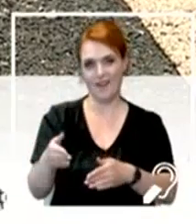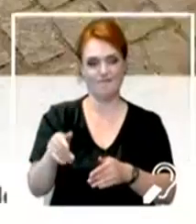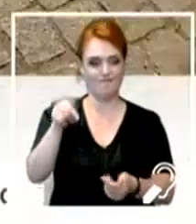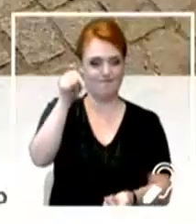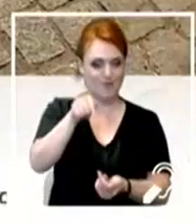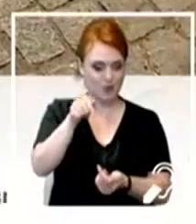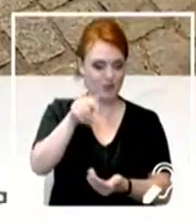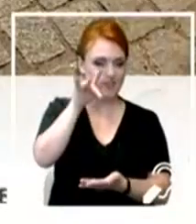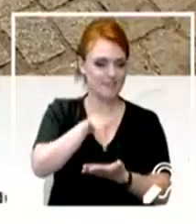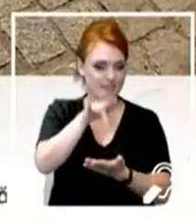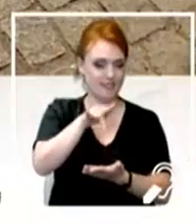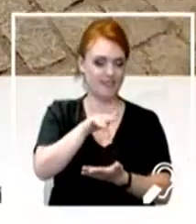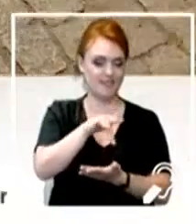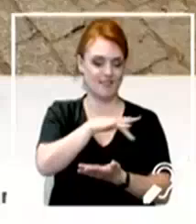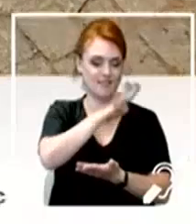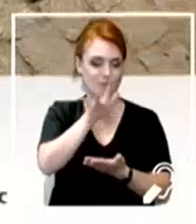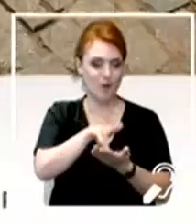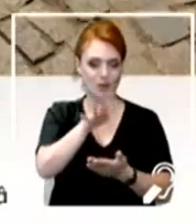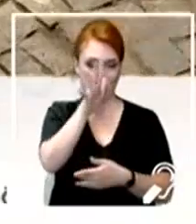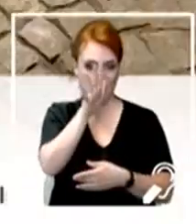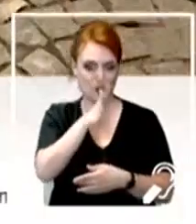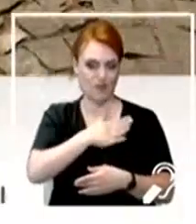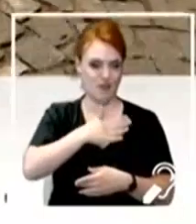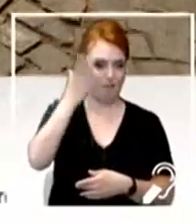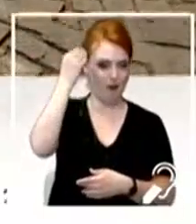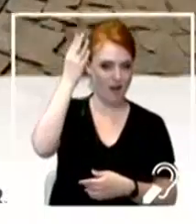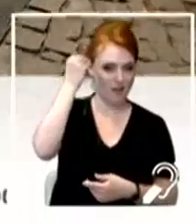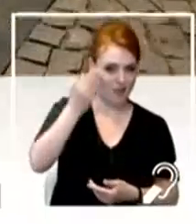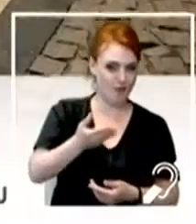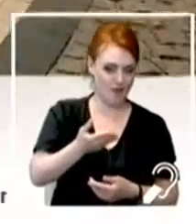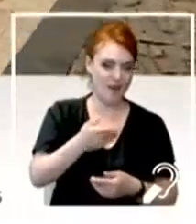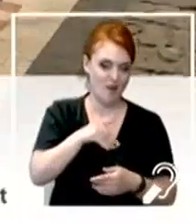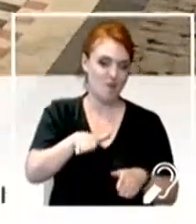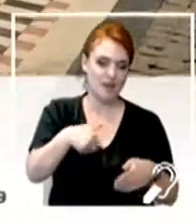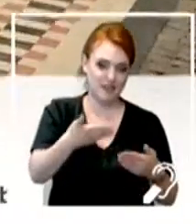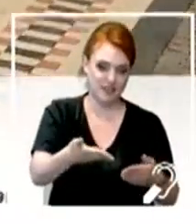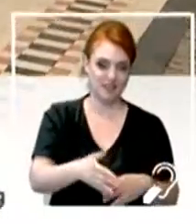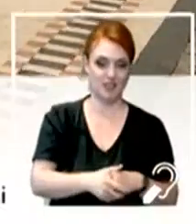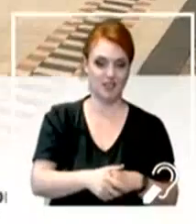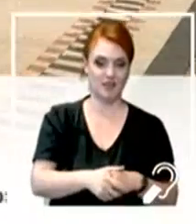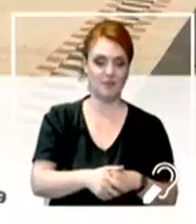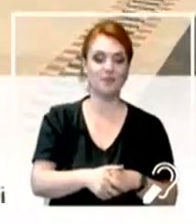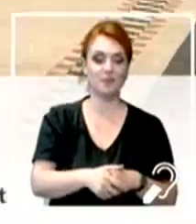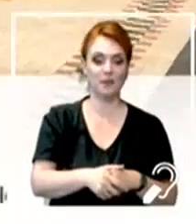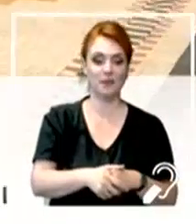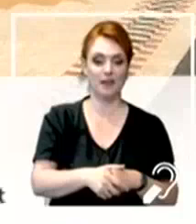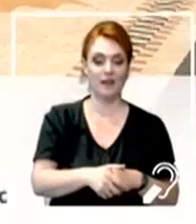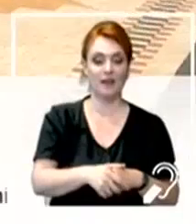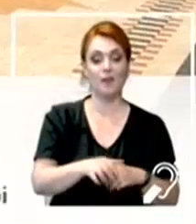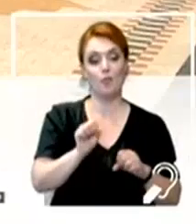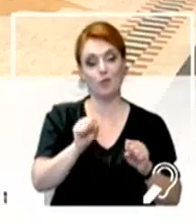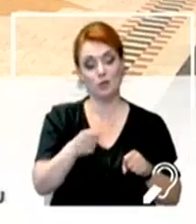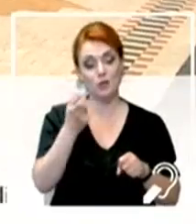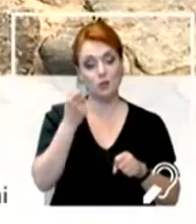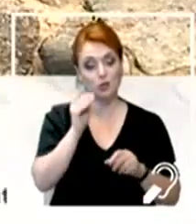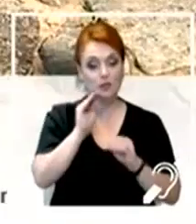știind limitările pe care le au instituțiile din Moldova, pentru că asta ar însemna, de fapt, cheltuieli foarte mari de a regândi întreg